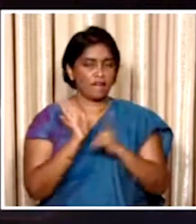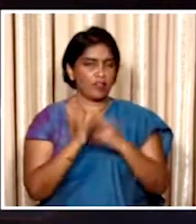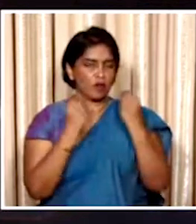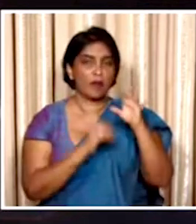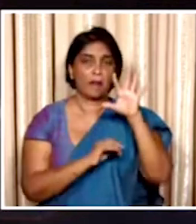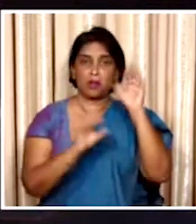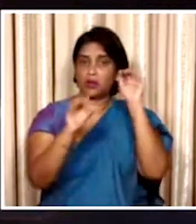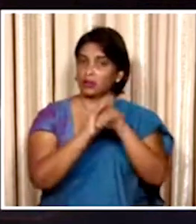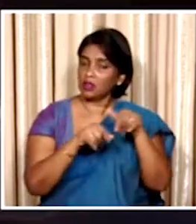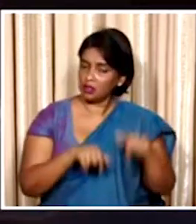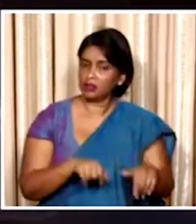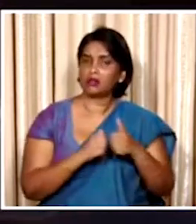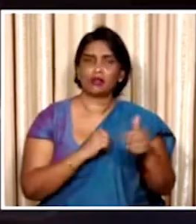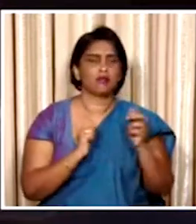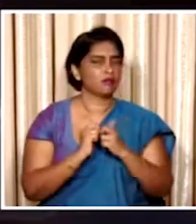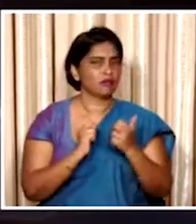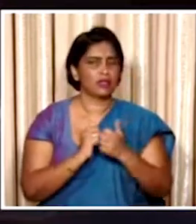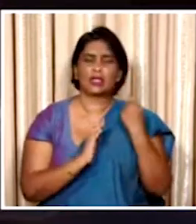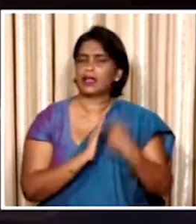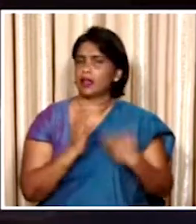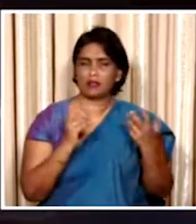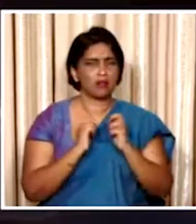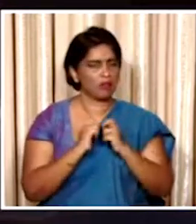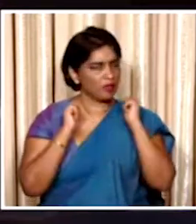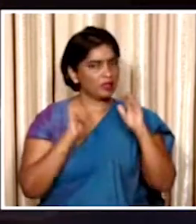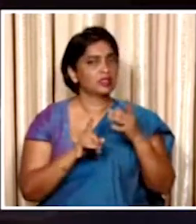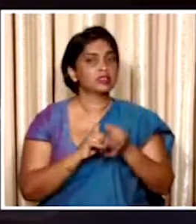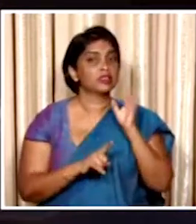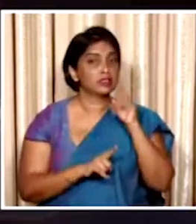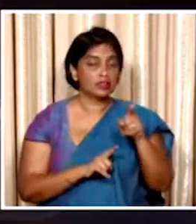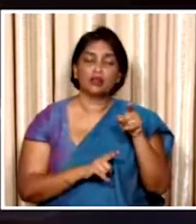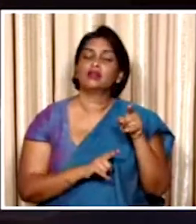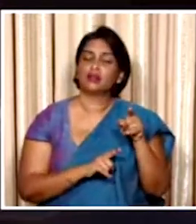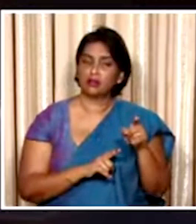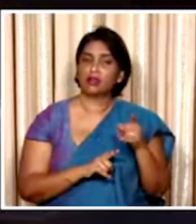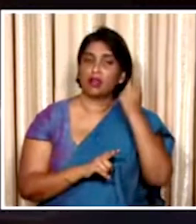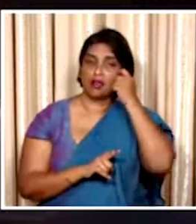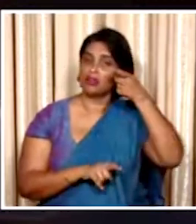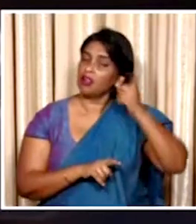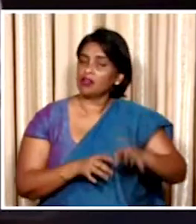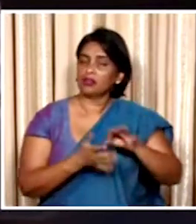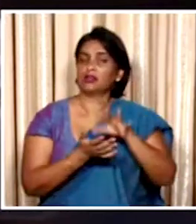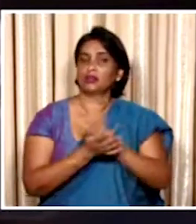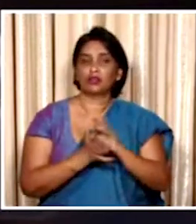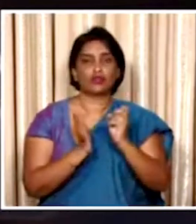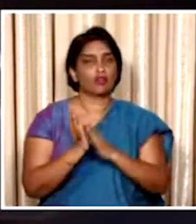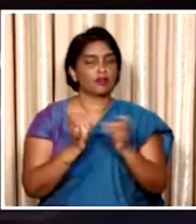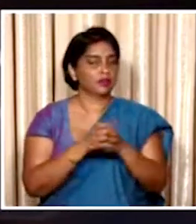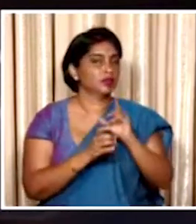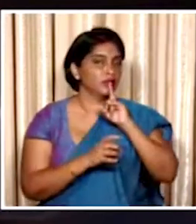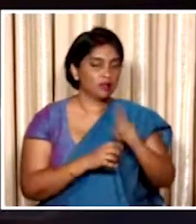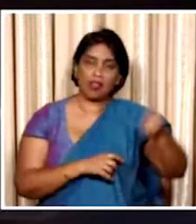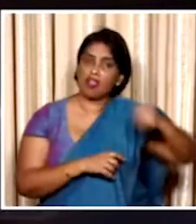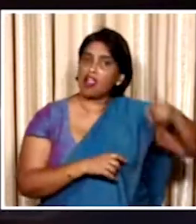පහ පුරවන්න දැන් වුණත් කිසිදු බාධාවක් නැහැ, නෛතික බාධාවක් නැහැ. ජනාධිපතිවරයාට තියෙන්නේ මේ අදාළ නිර්දේශ කළ ව්‍යවස්ථා සභාවට එවලා ව්‍යවස්ථා